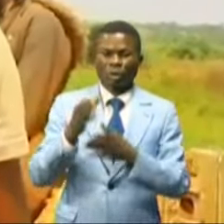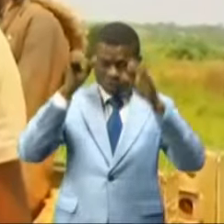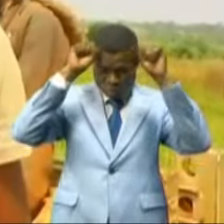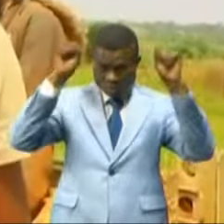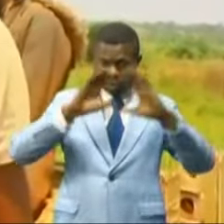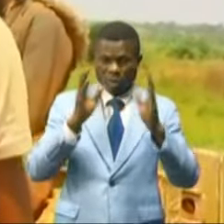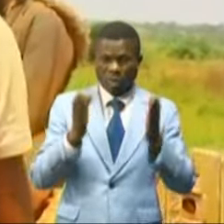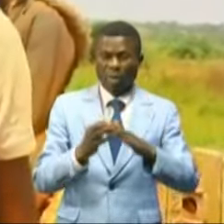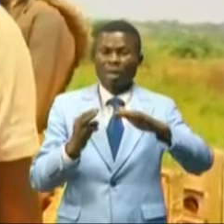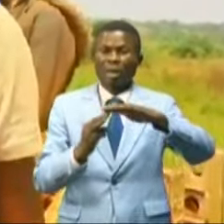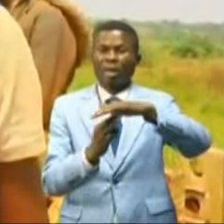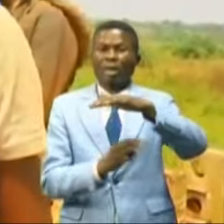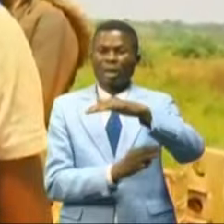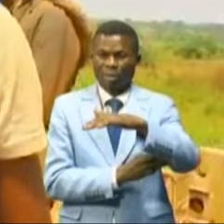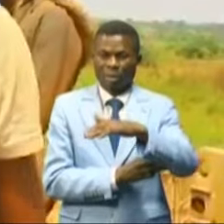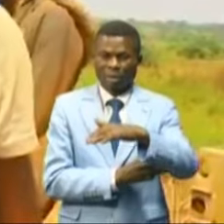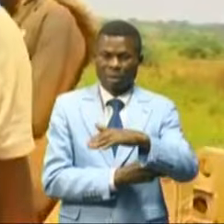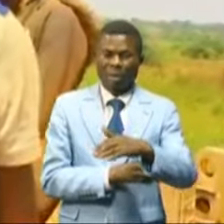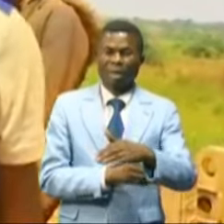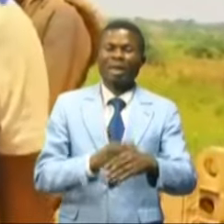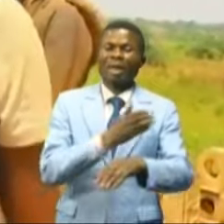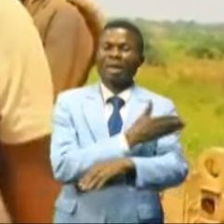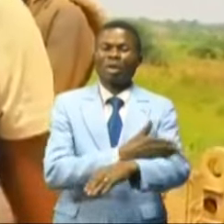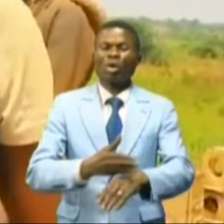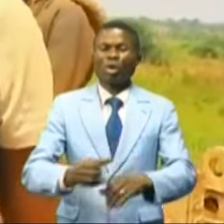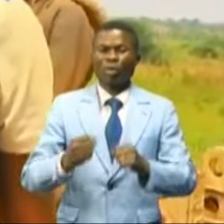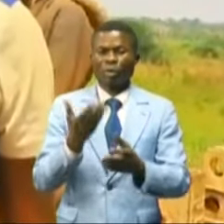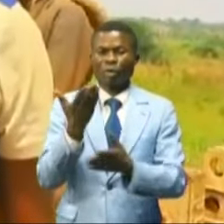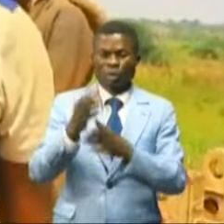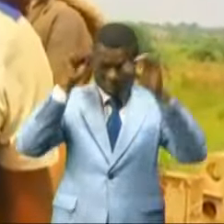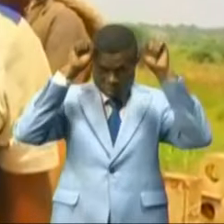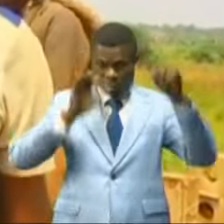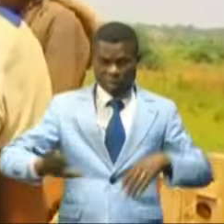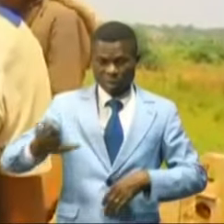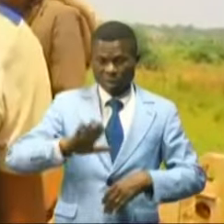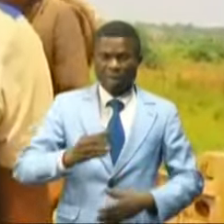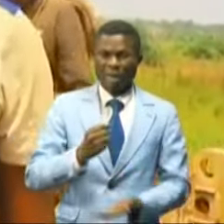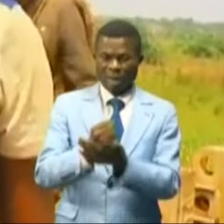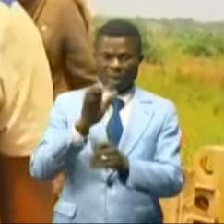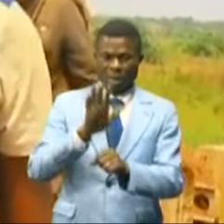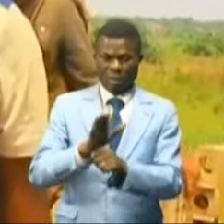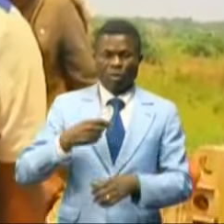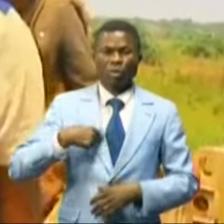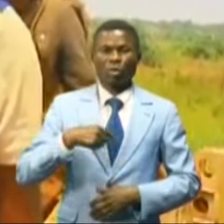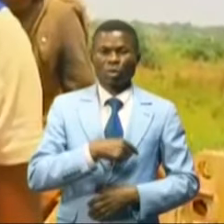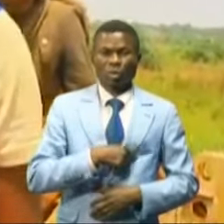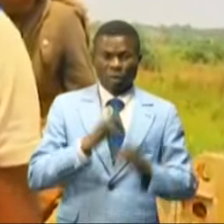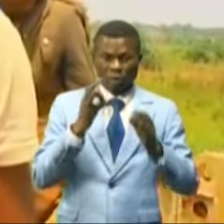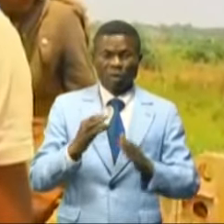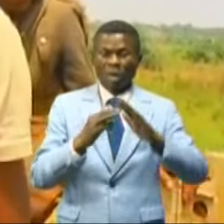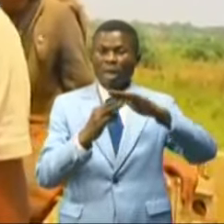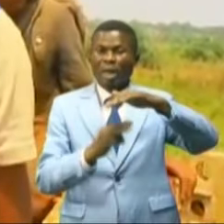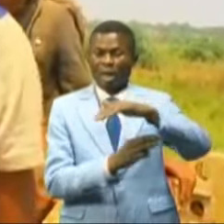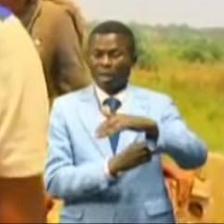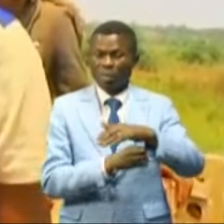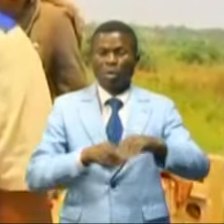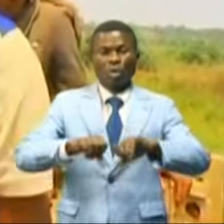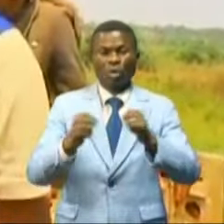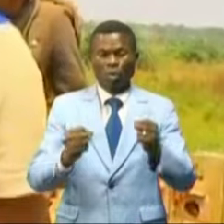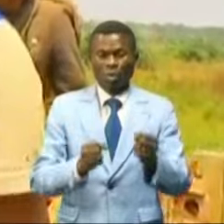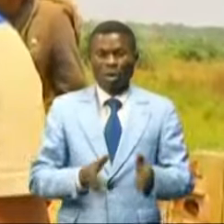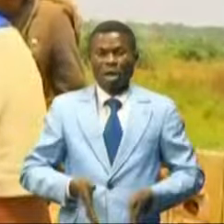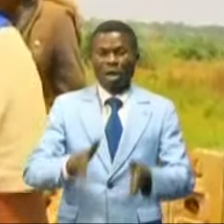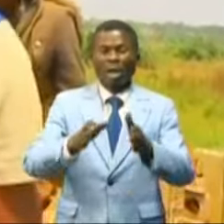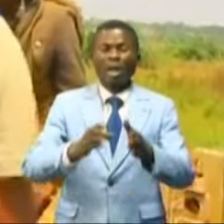Le pont est en mauvais état. Nous demandons au président de la République de nous venir en aide. Car si ces ponts ne fonctionnent pas, la route